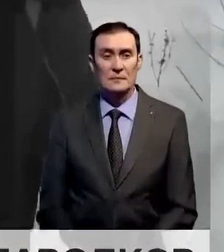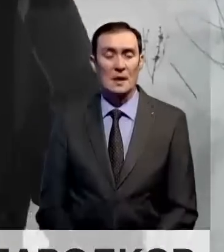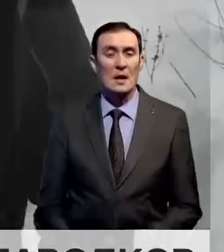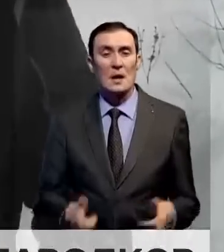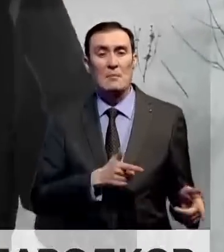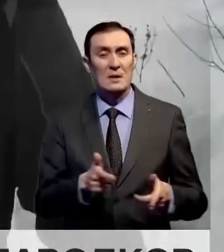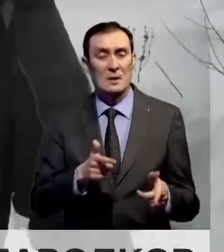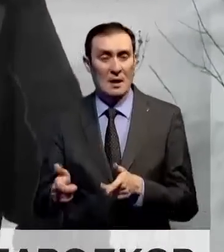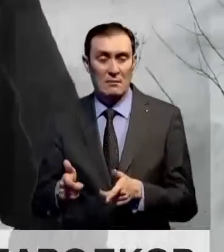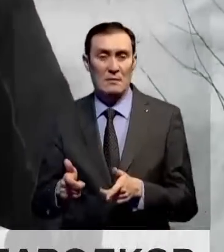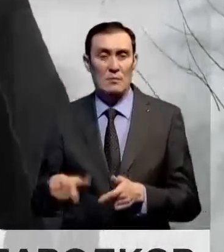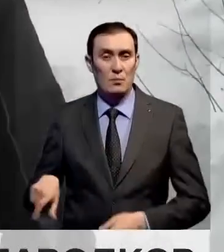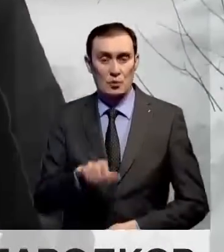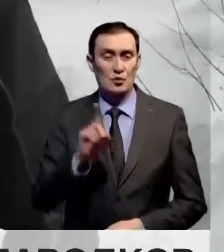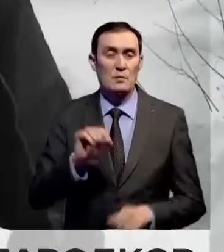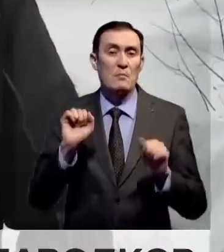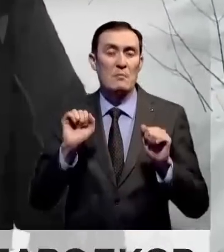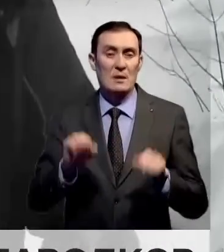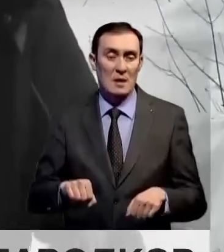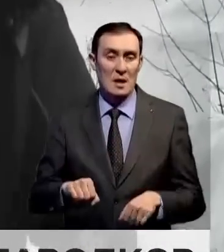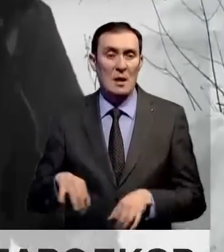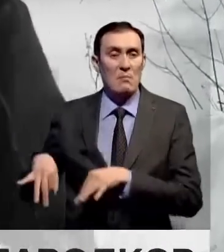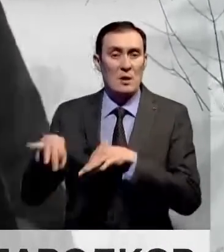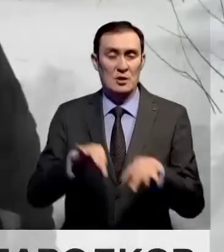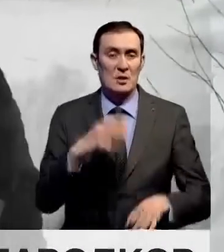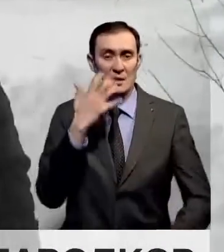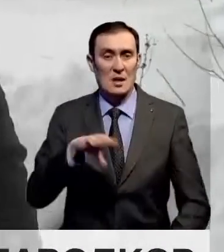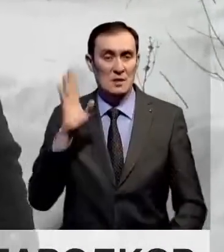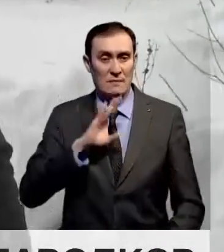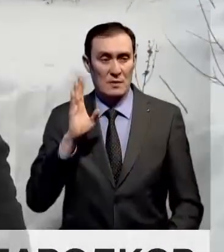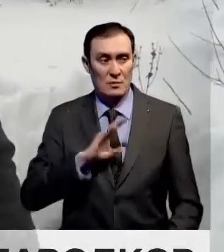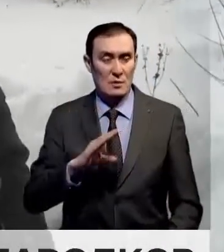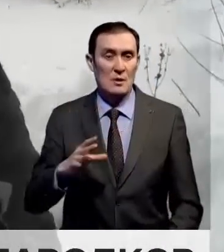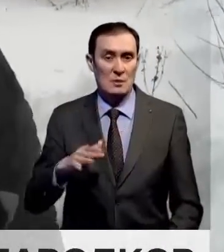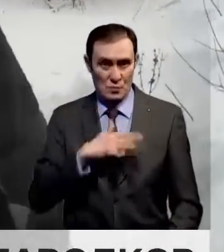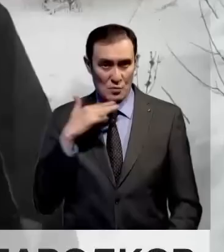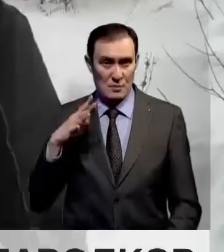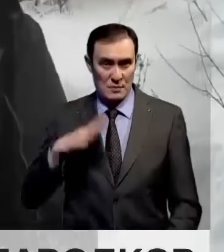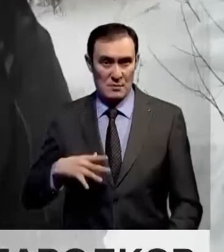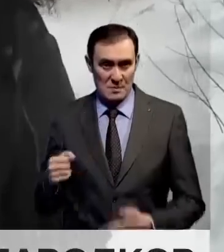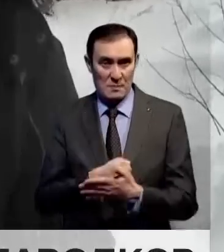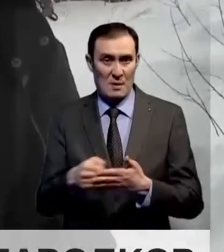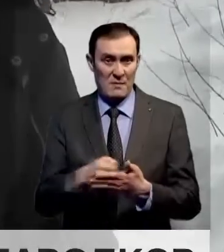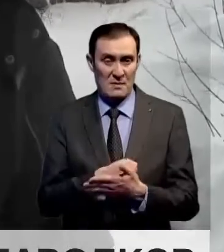Подготавливаем подъездные пути, чтобы прошла машина с горячей водой. А долго приходится пробивать?